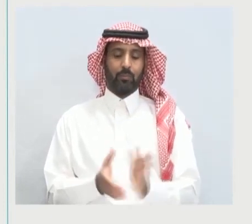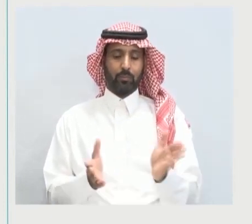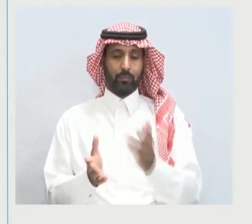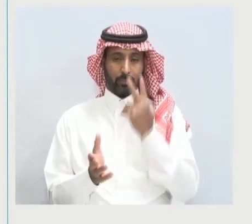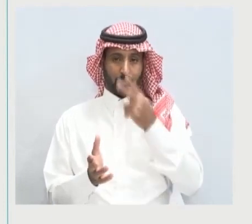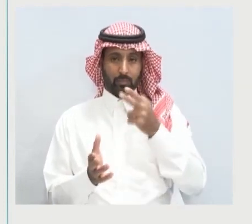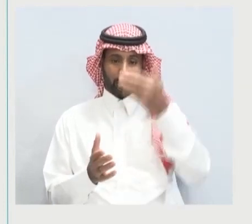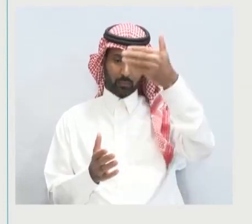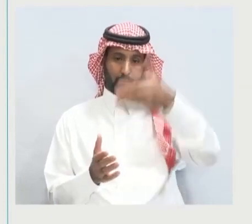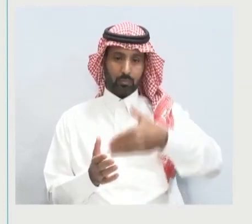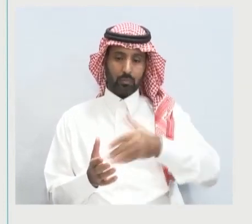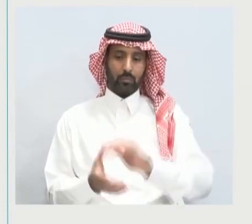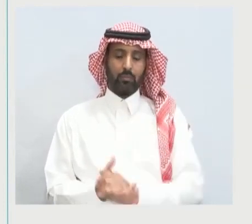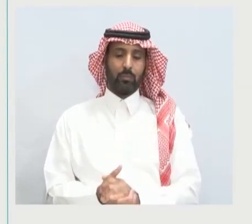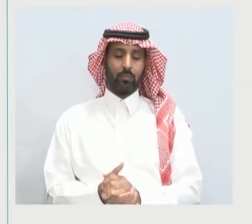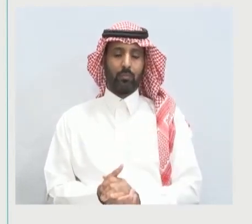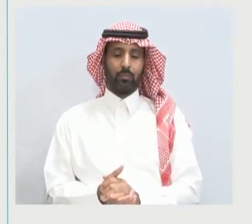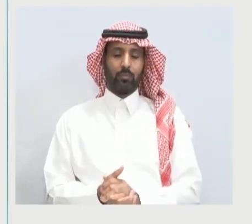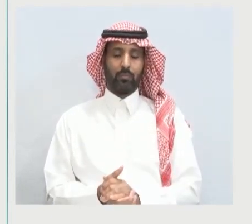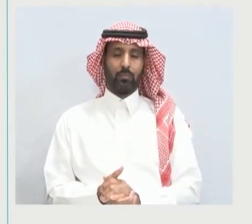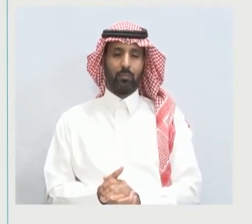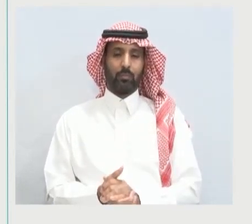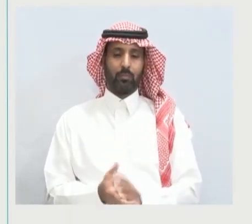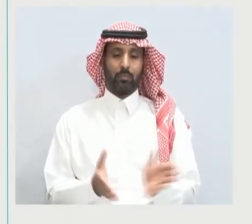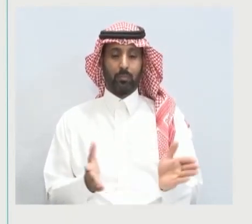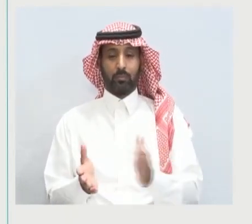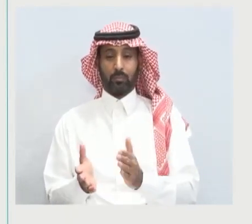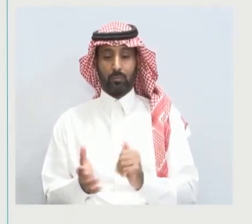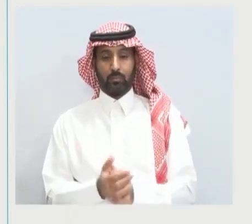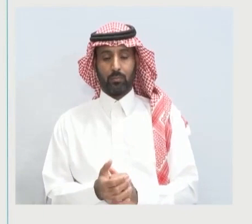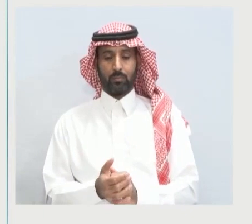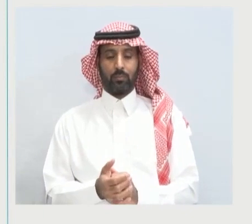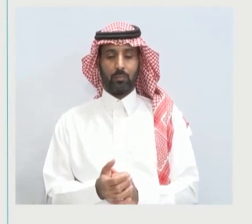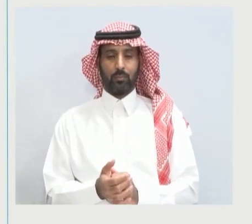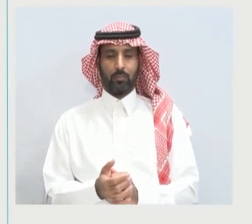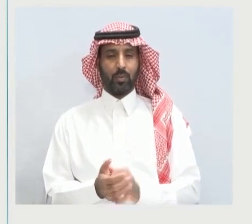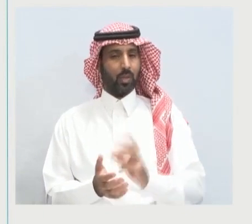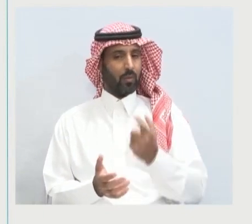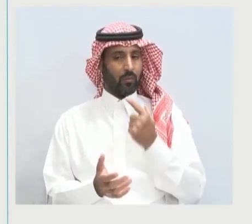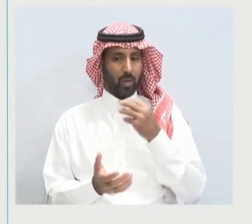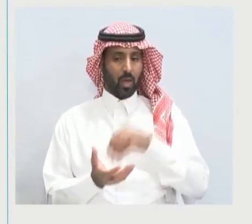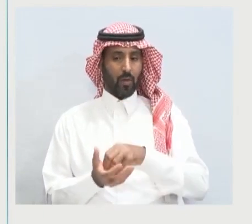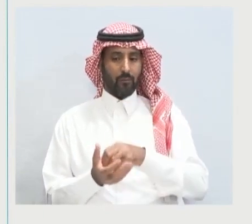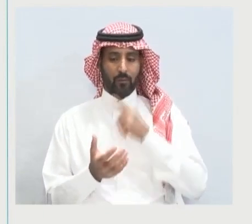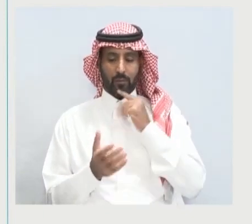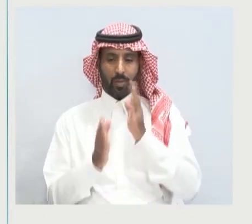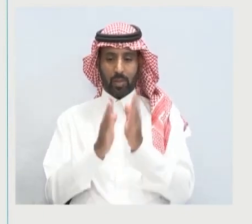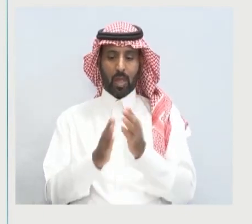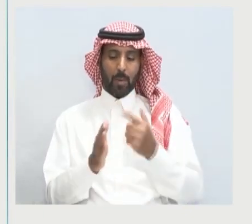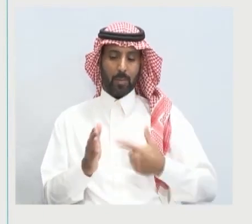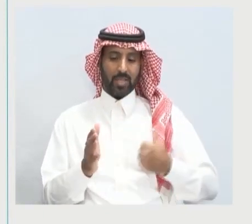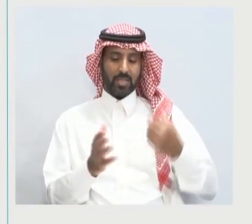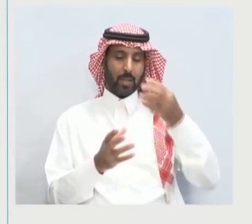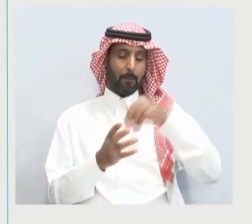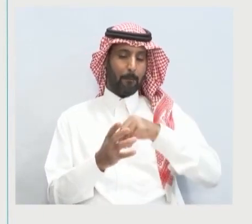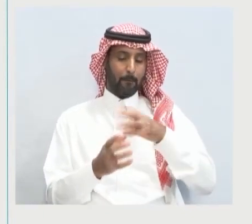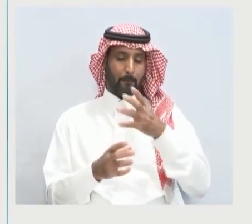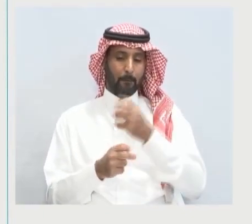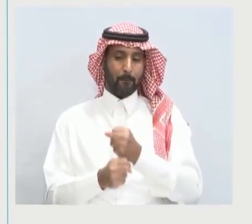كما هو ظاهر في الصوره تطبيق عملي لعمليه حفظ المصنف باسم